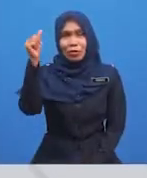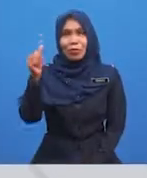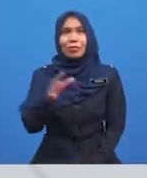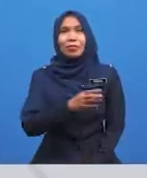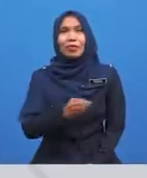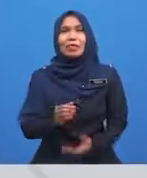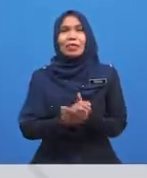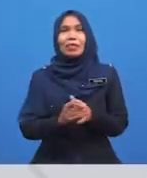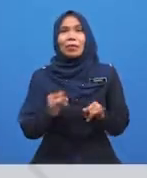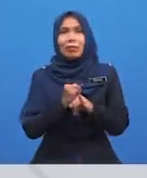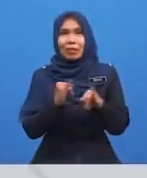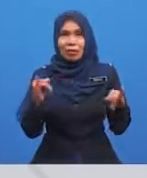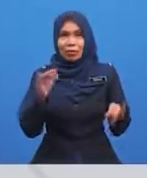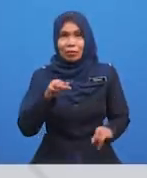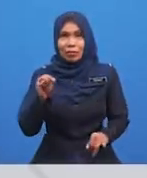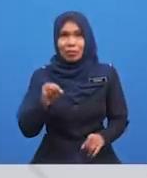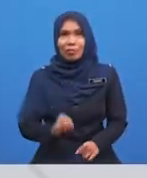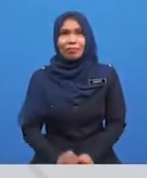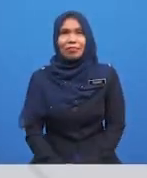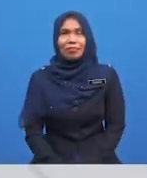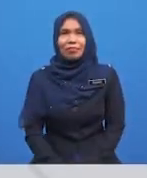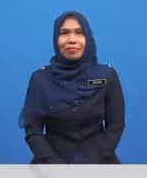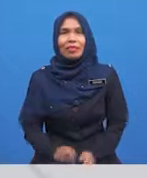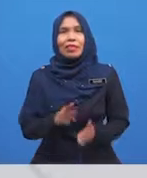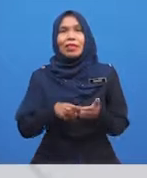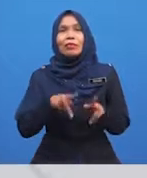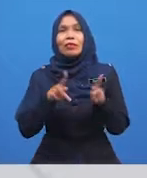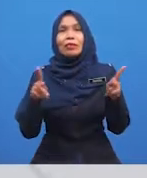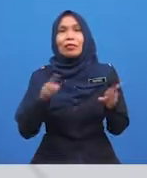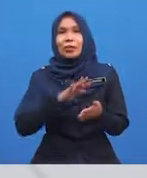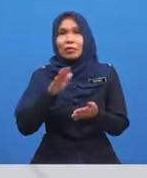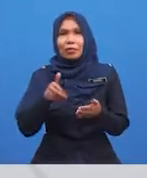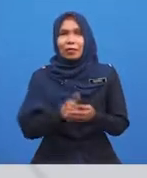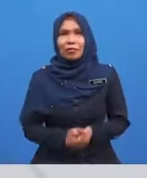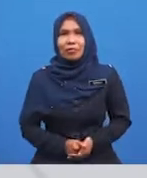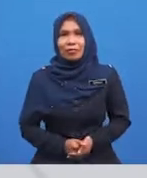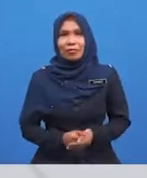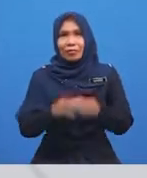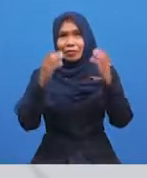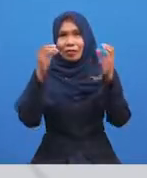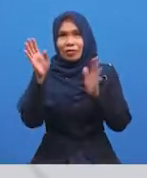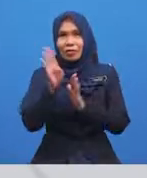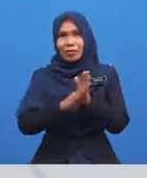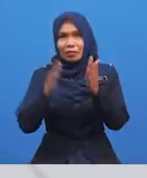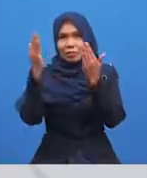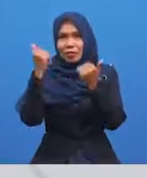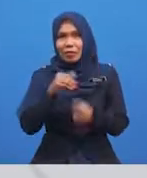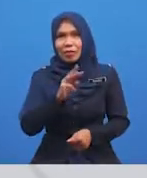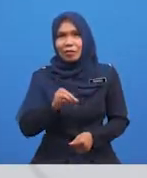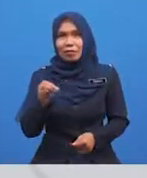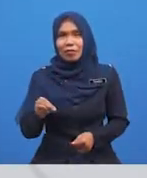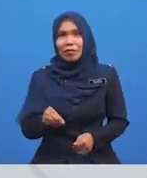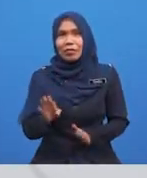Assalamualaikum dan selamat sejahtera murid-murid. Apa khabar semua? Cikgu berharap murid-murid berada dalam